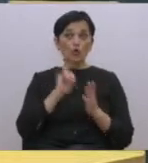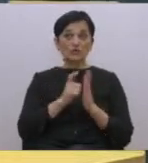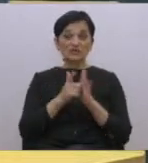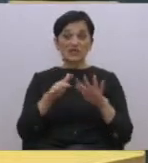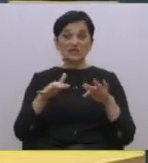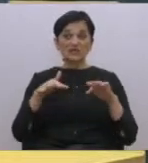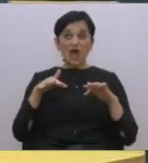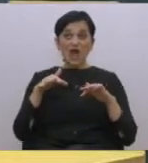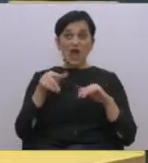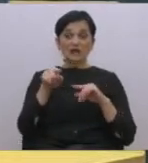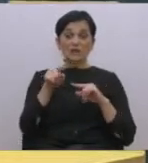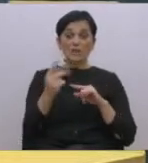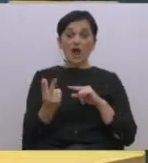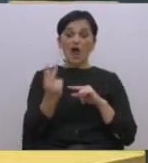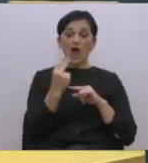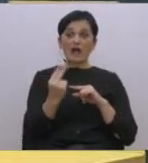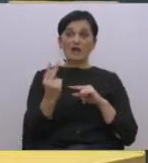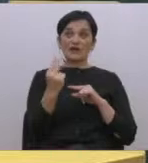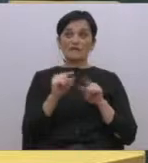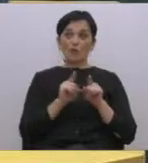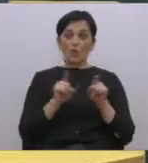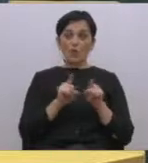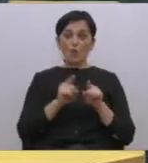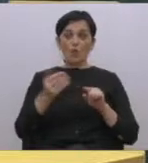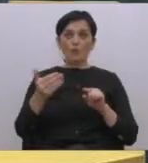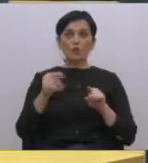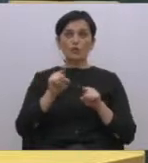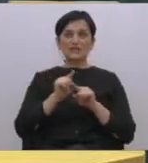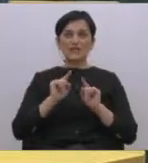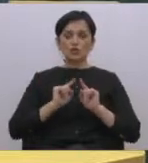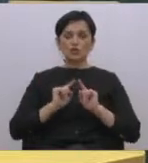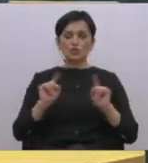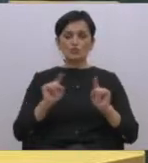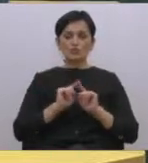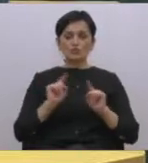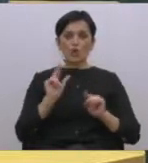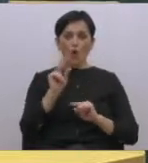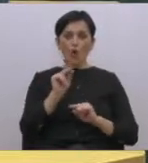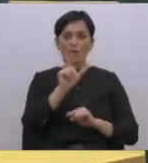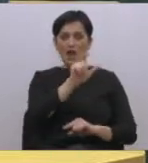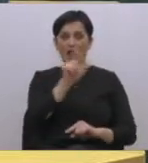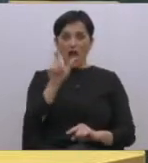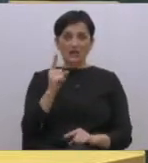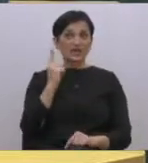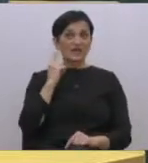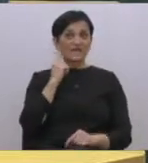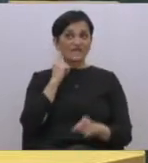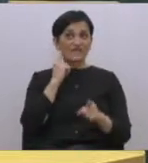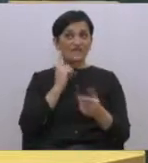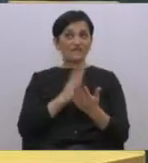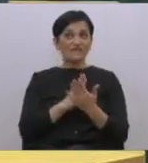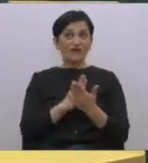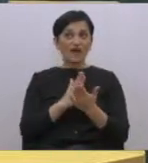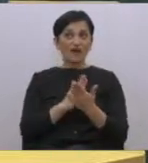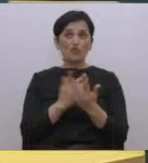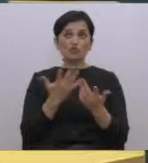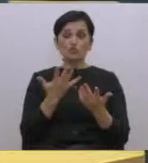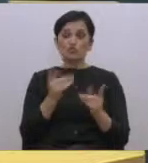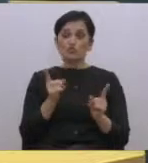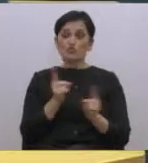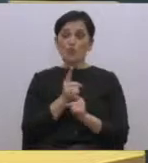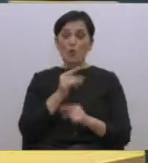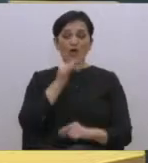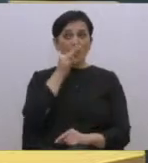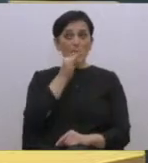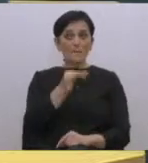Zidan Modis, opozitorii Hridan, iseti propaganda, Romesas Halki Ismens, Amas, Tundas Mokle, Tuargaeca,